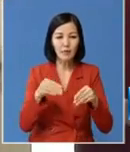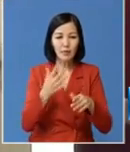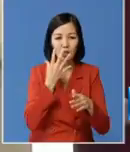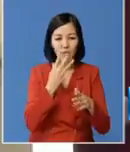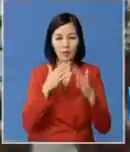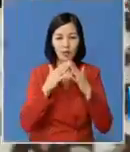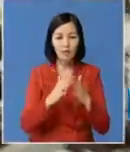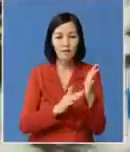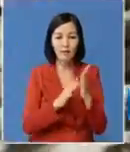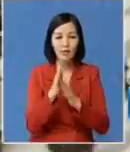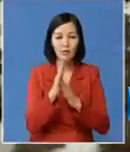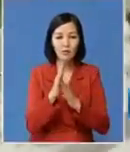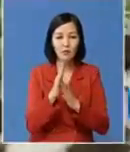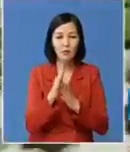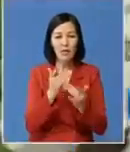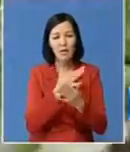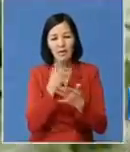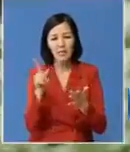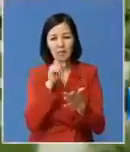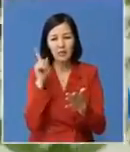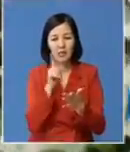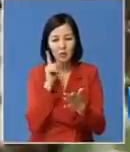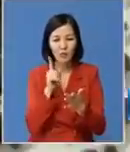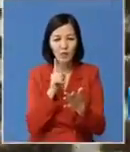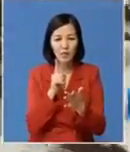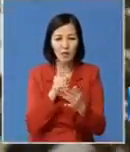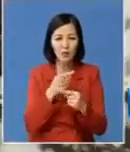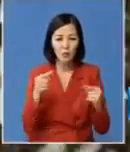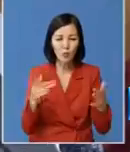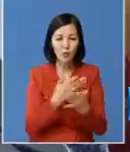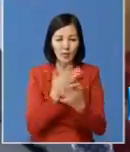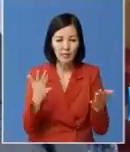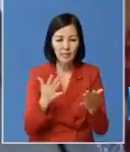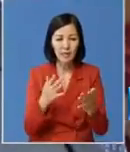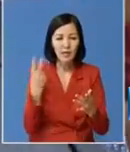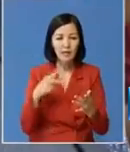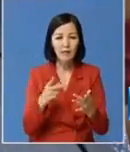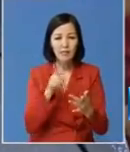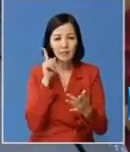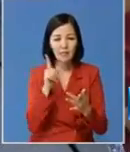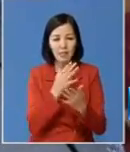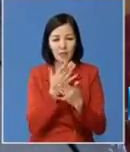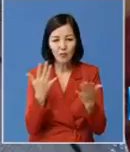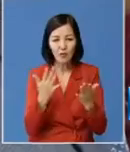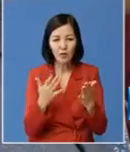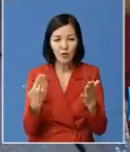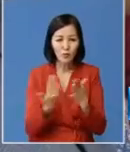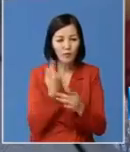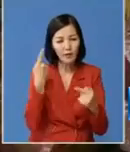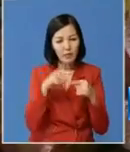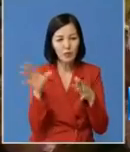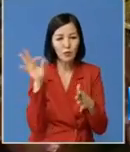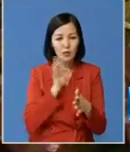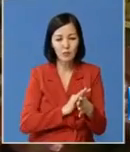комплекс. Там выращивают укроп, петрушку, рукола, салатные листья и многое другое. Всего 20 видов зелени. Благодаря современным технологиям